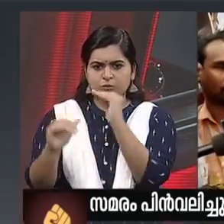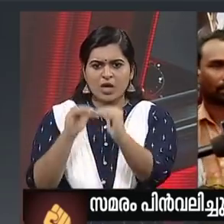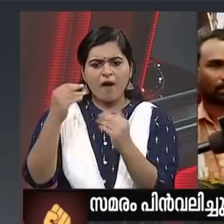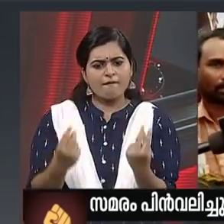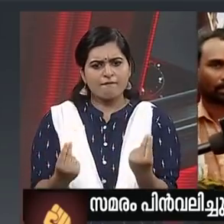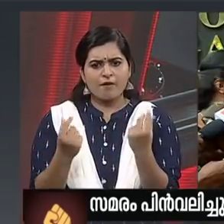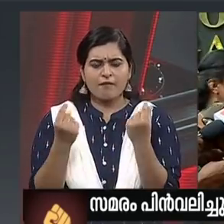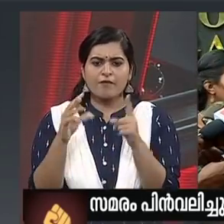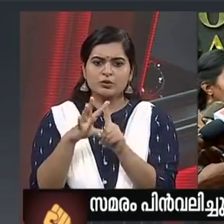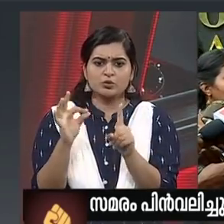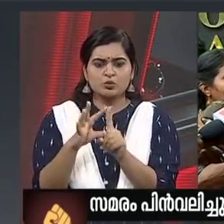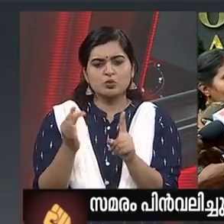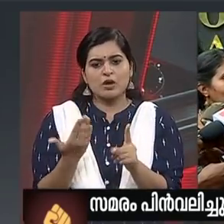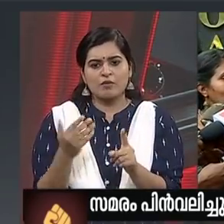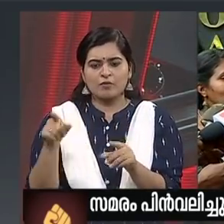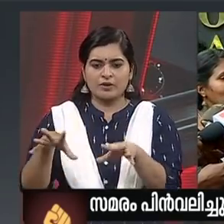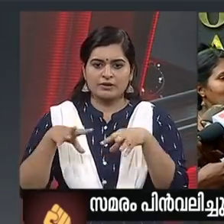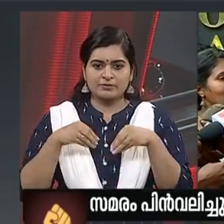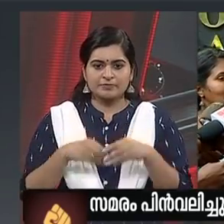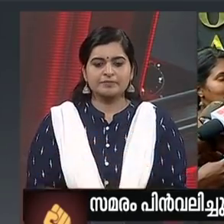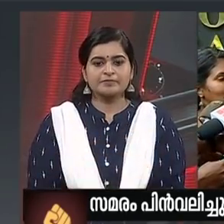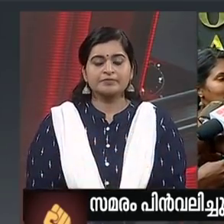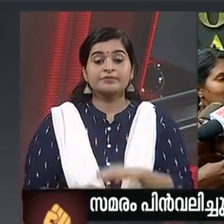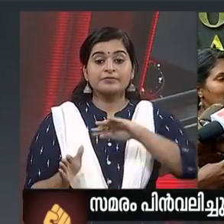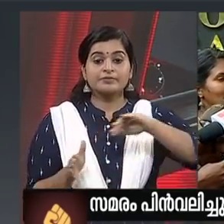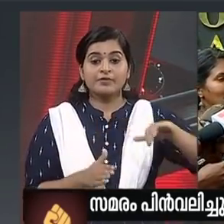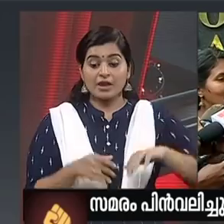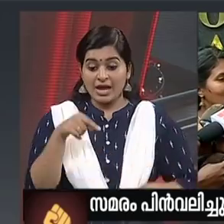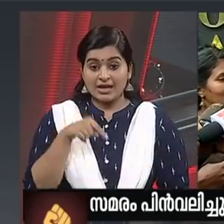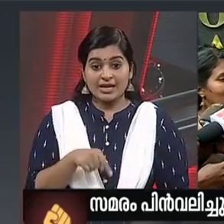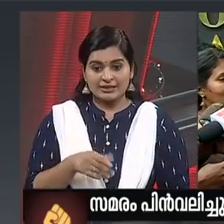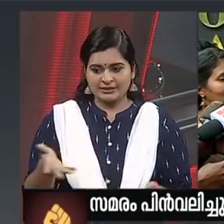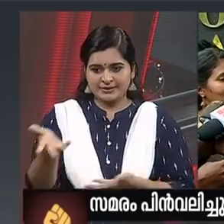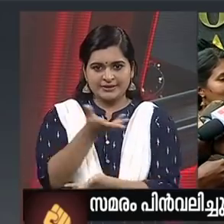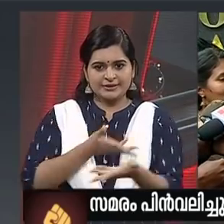റിപ്പോർട്ട് ചെയ്യാൻ പറഞ്ഞിട്ടുണ്ട്. എന്നാൽ ഇന്നത്തെ ചർച്ചയിൽ ലാസ്റ്റ് ഗ്രേഡ്